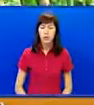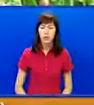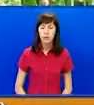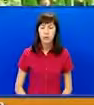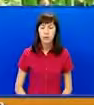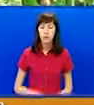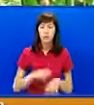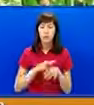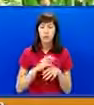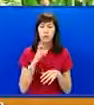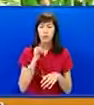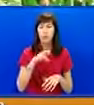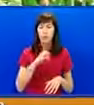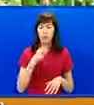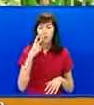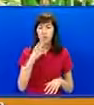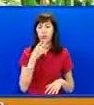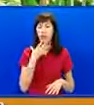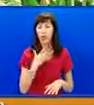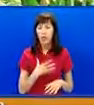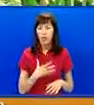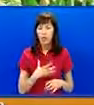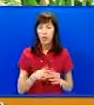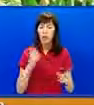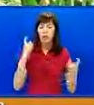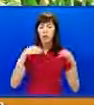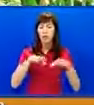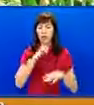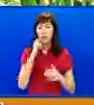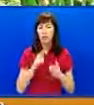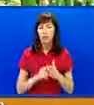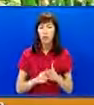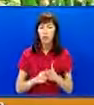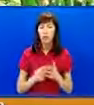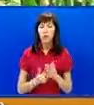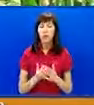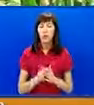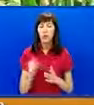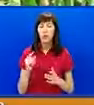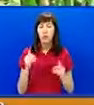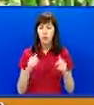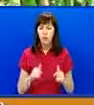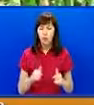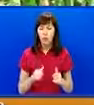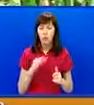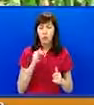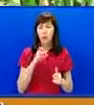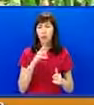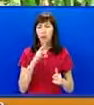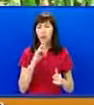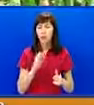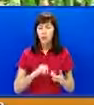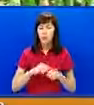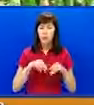Привезли семена биатон. Как видите, итог хороший. Теперь институт решает вопрос, чего не хватает. Например, здесь нет фосфора. Когда данную